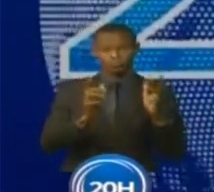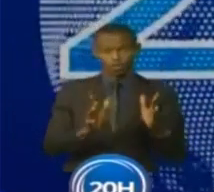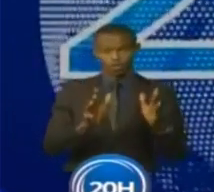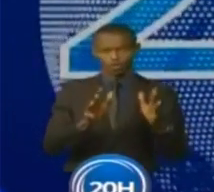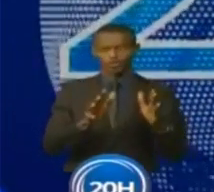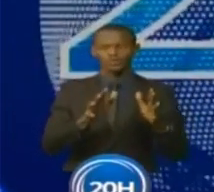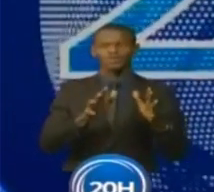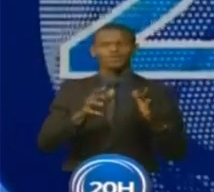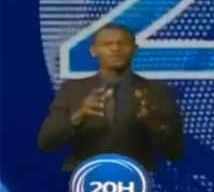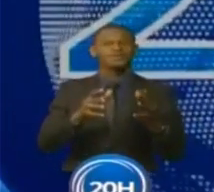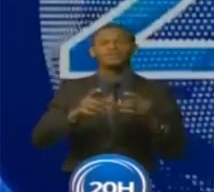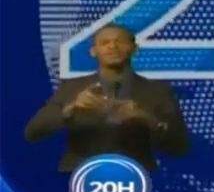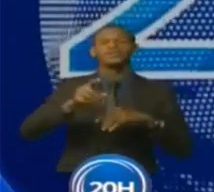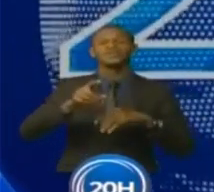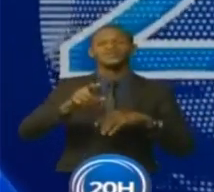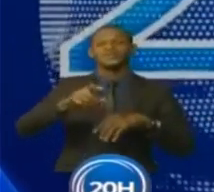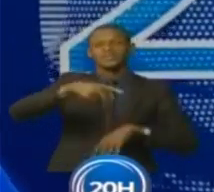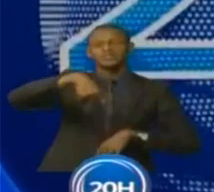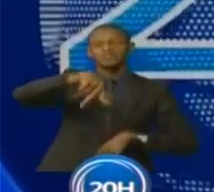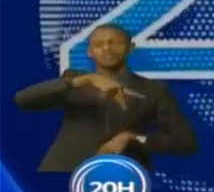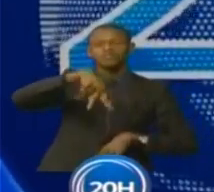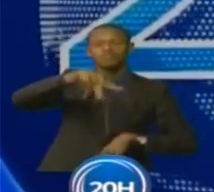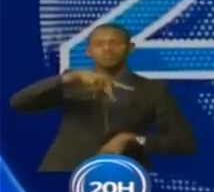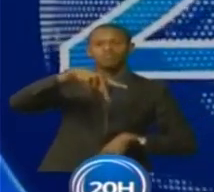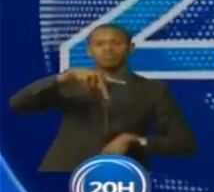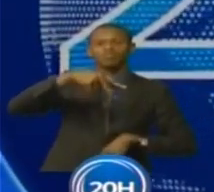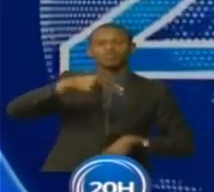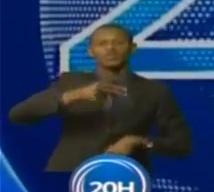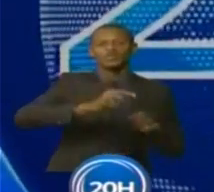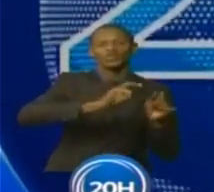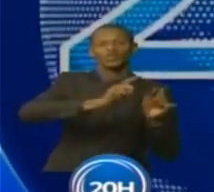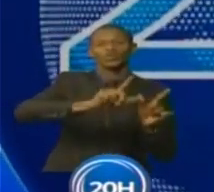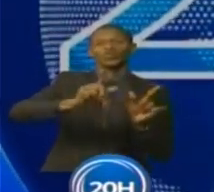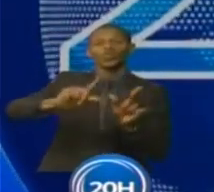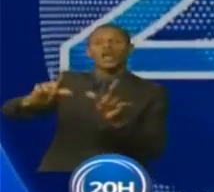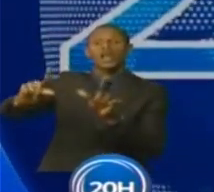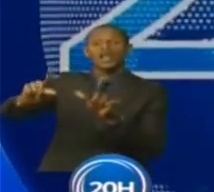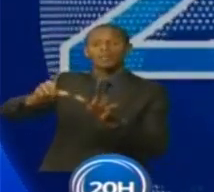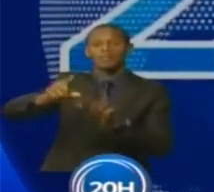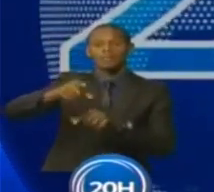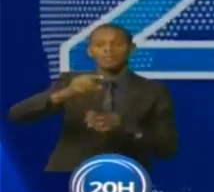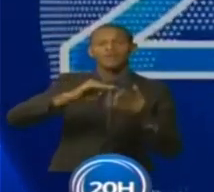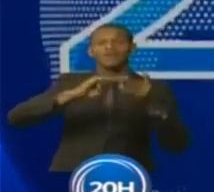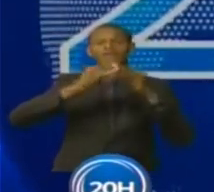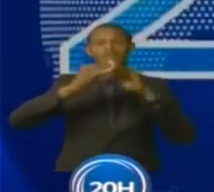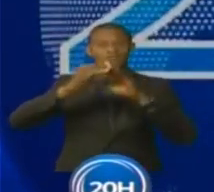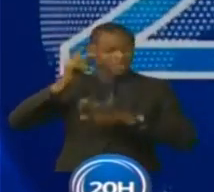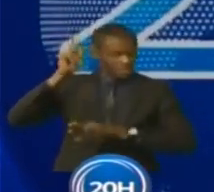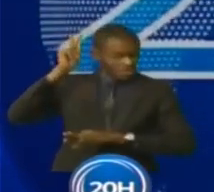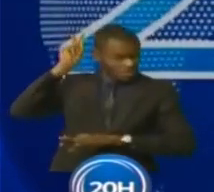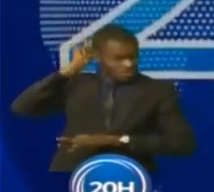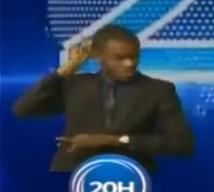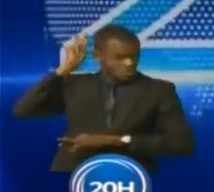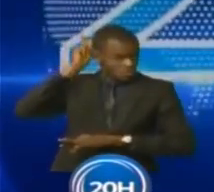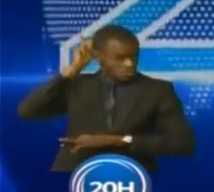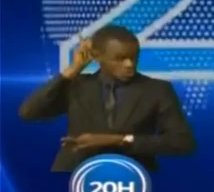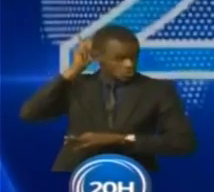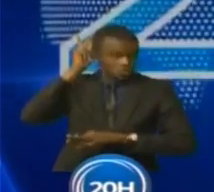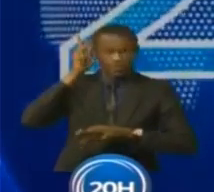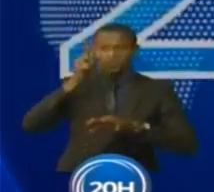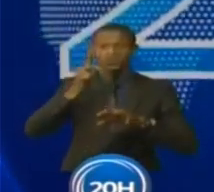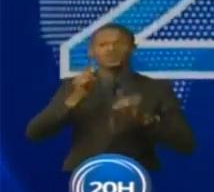répondu à toutes les questions, notamment la visite d'itinérance du président de la République dans la province du Haut-Katanga. Les questions liées aux